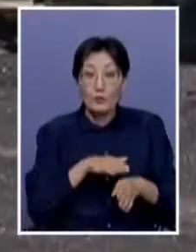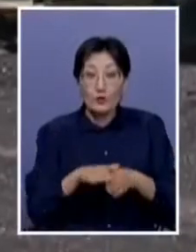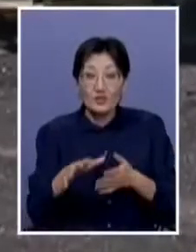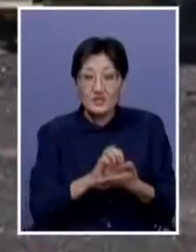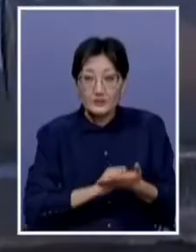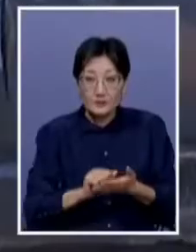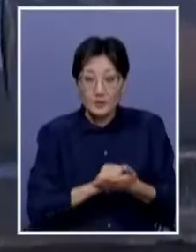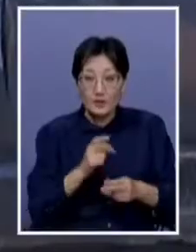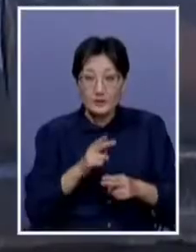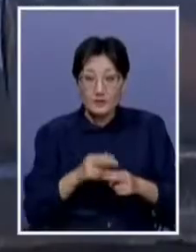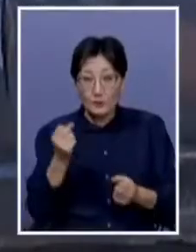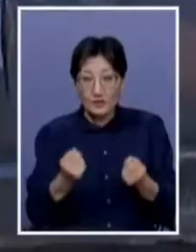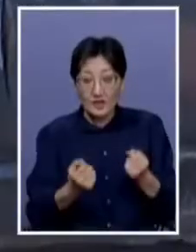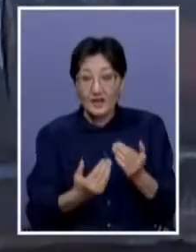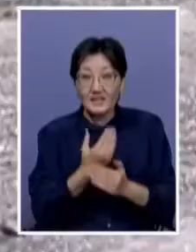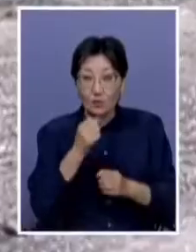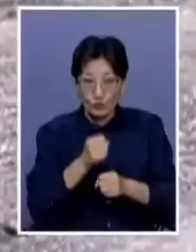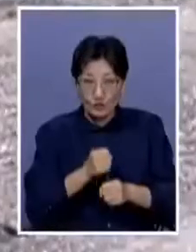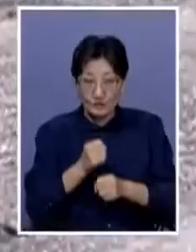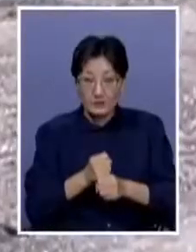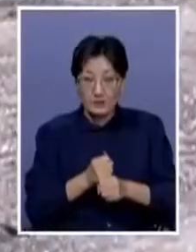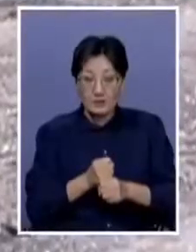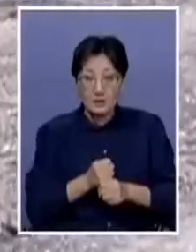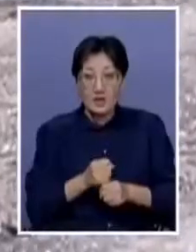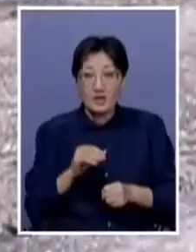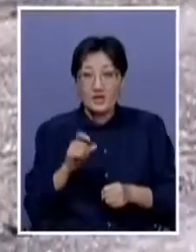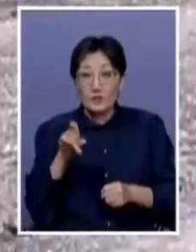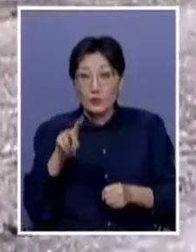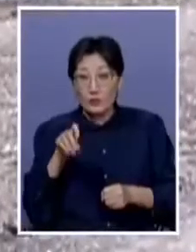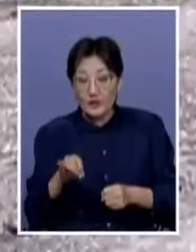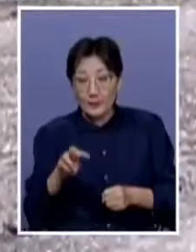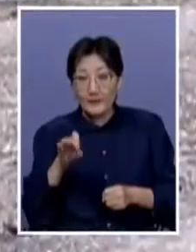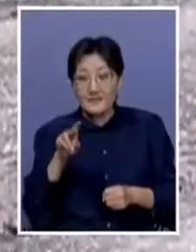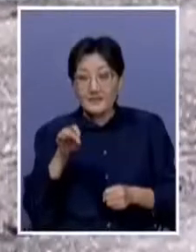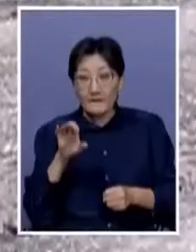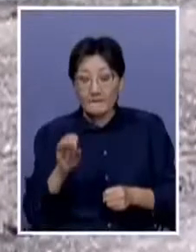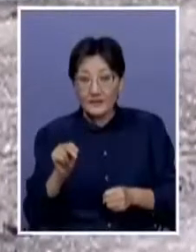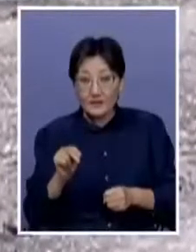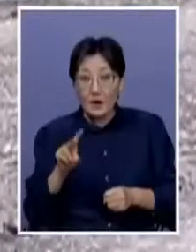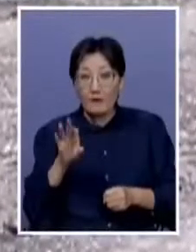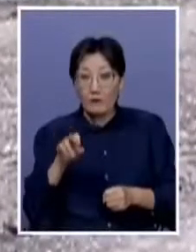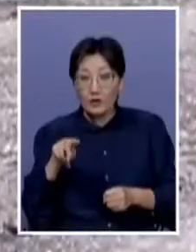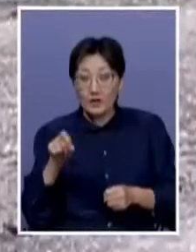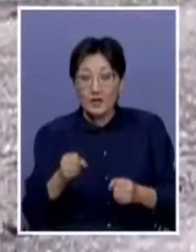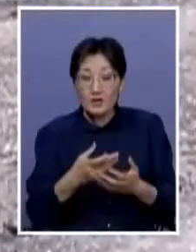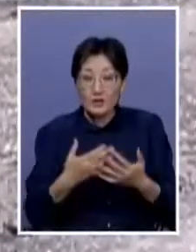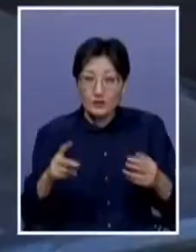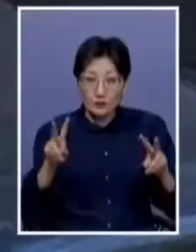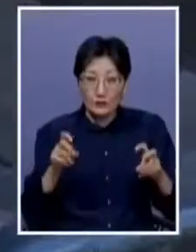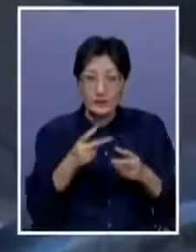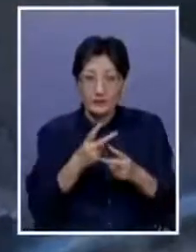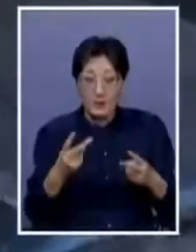мыжылған темір тұлпарлар қайта өңделеді. Жигули, Москвич, Волга. Мұнда көліктердің неше түрлі маркасын байқауға